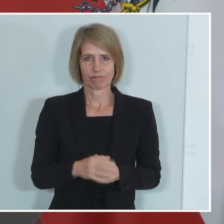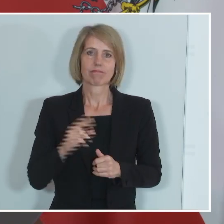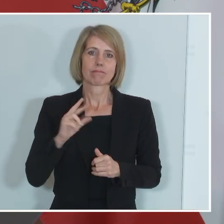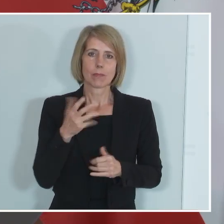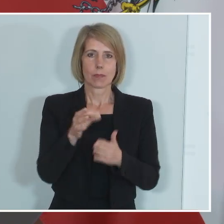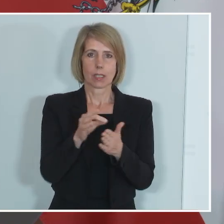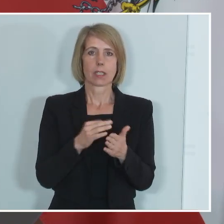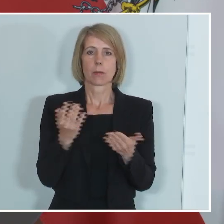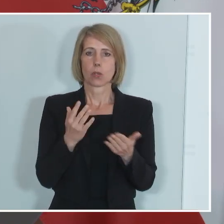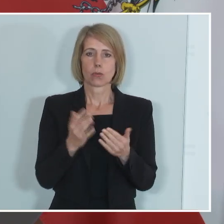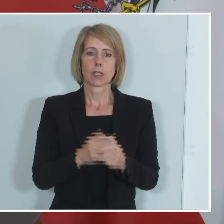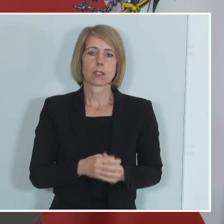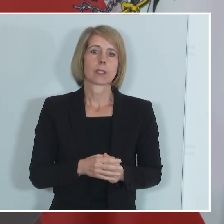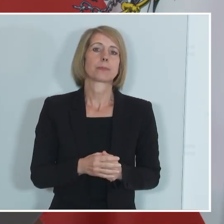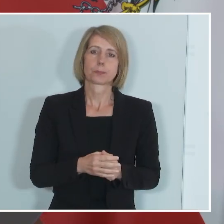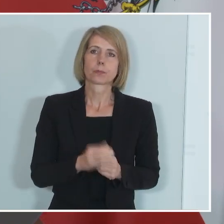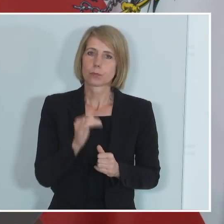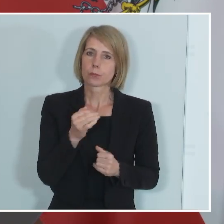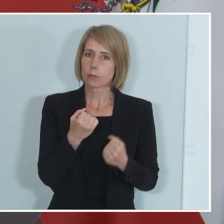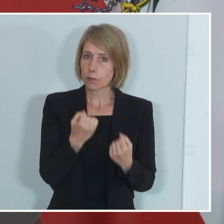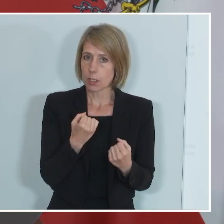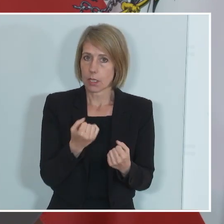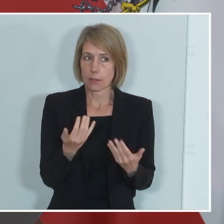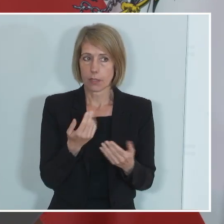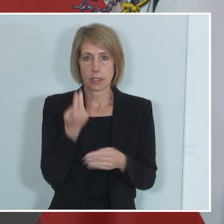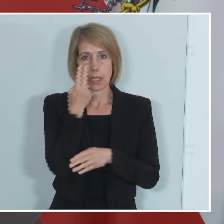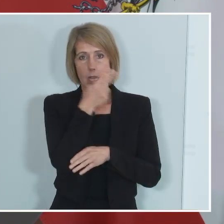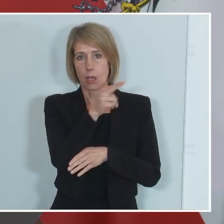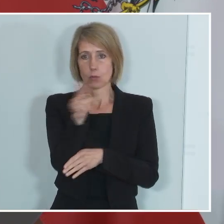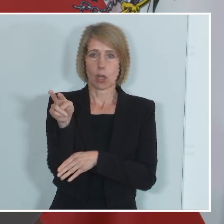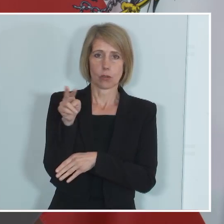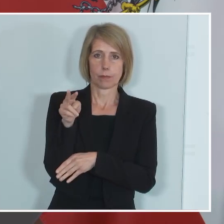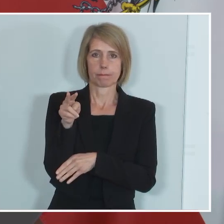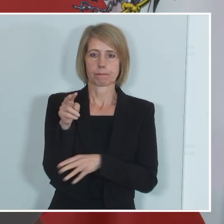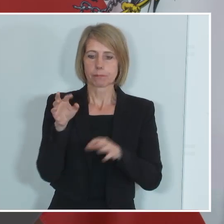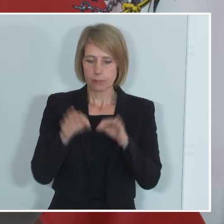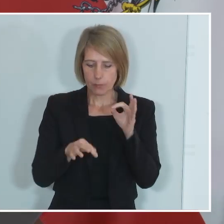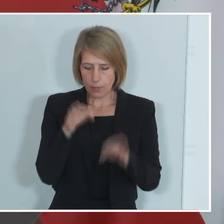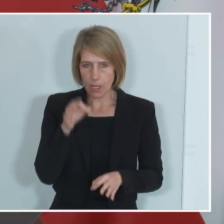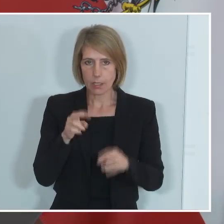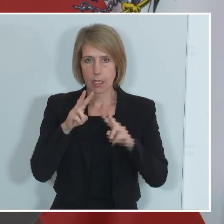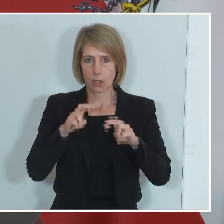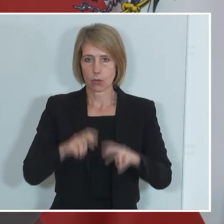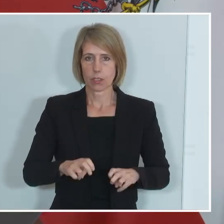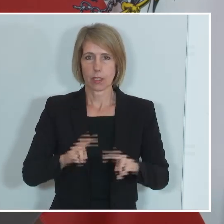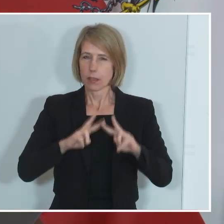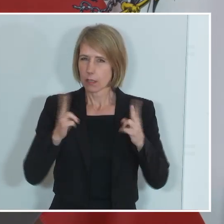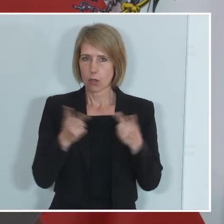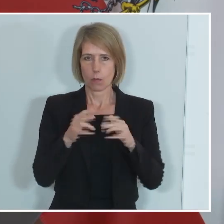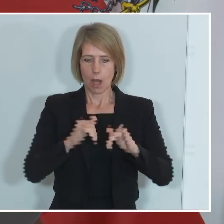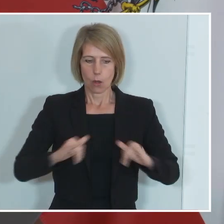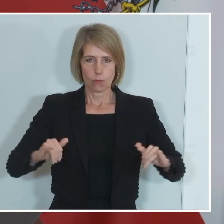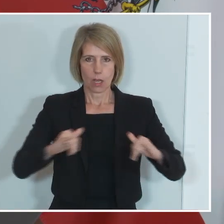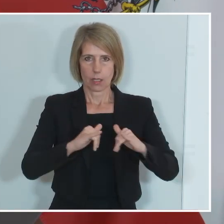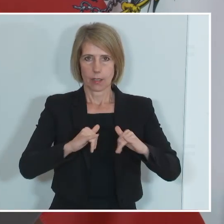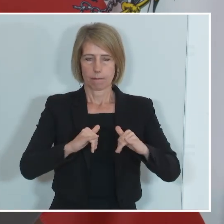ist ganz sicher das Herumschauen und das Analysieren auch des globalen Umfelds, das sich in den letzten